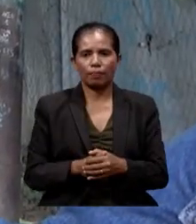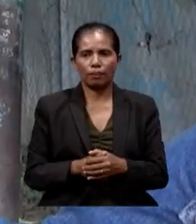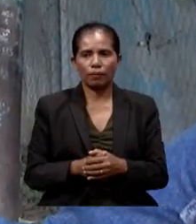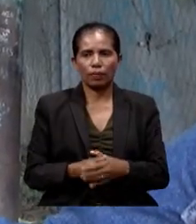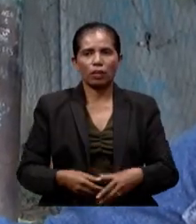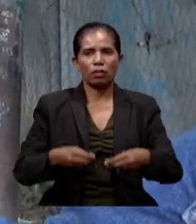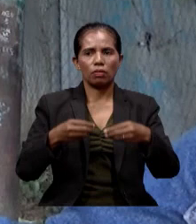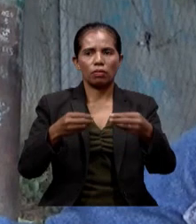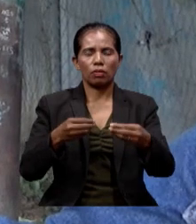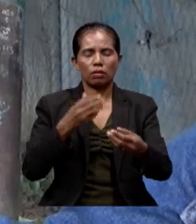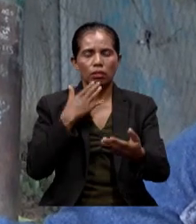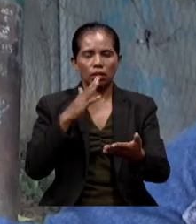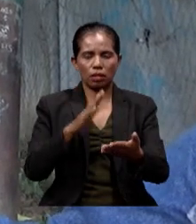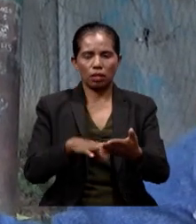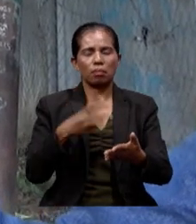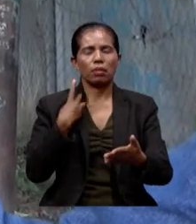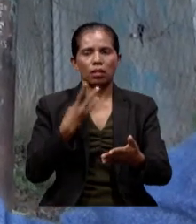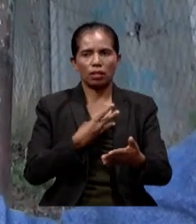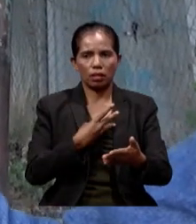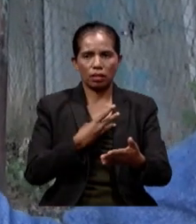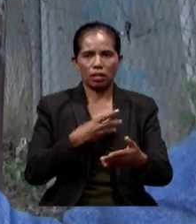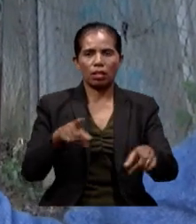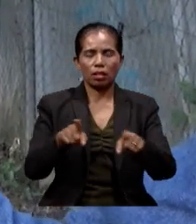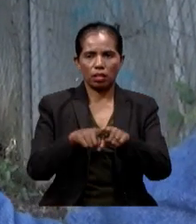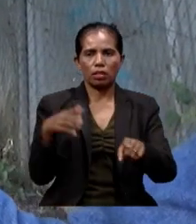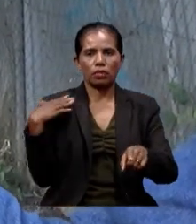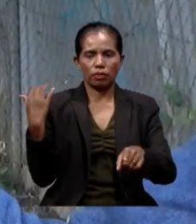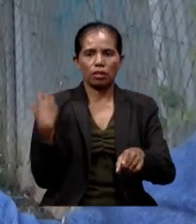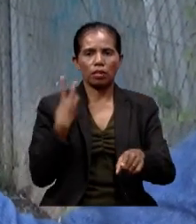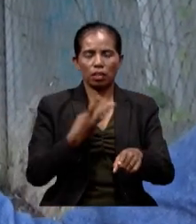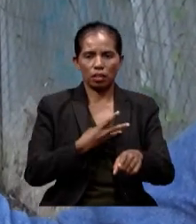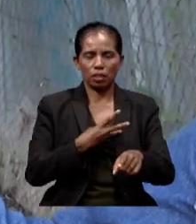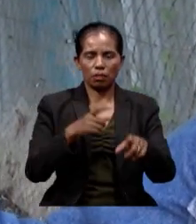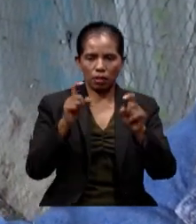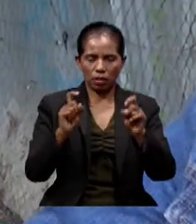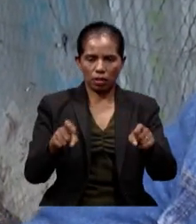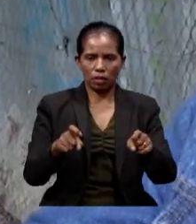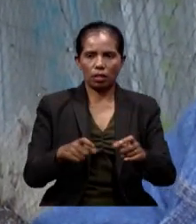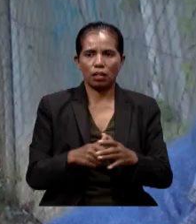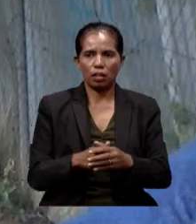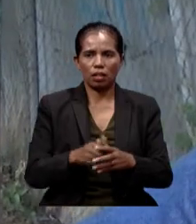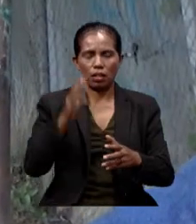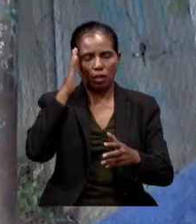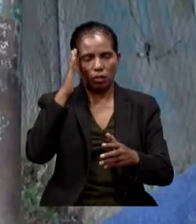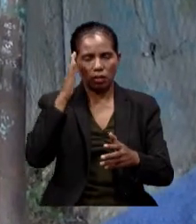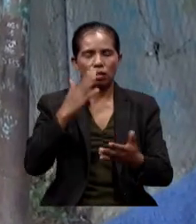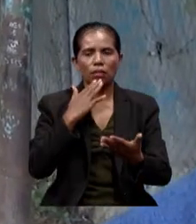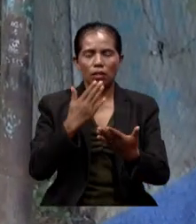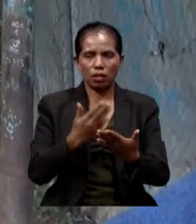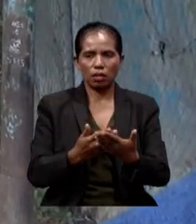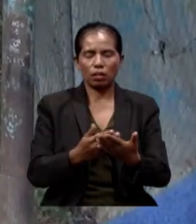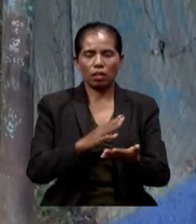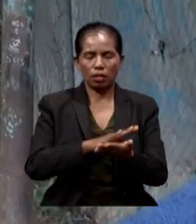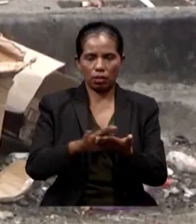for impact nih berdia kita khususnya nurar zoveng kita rasik nih tanki oh hanoi nih berdia kita tanki